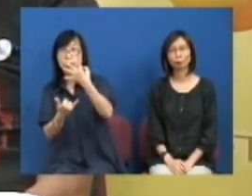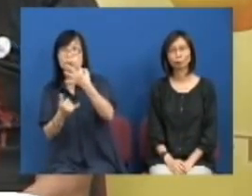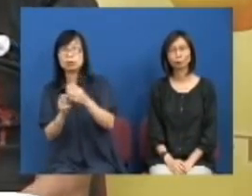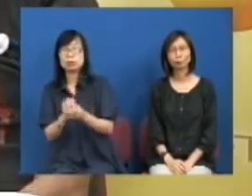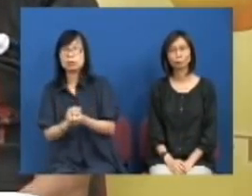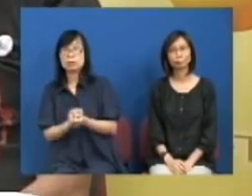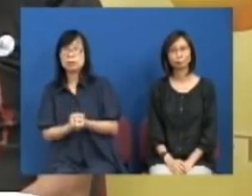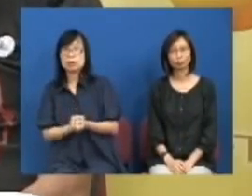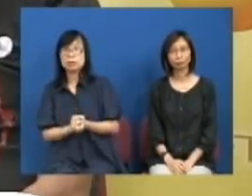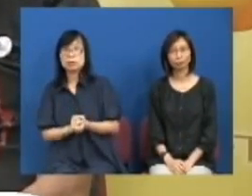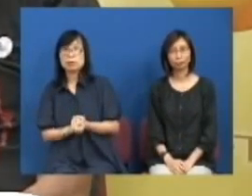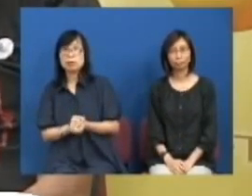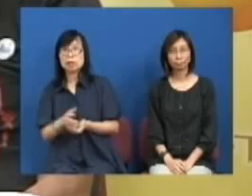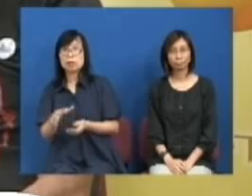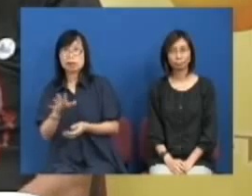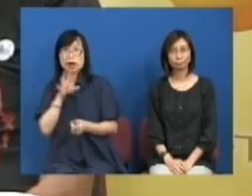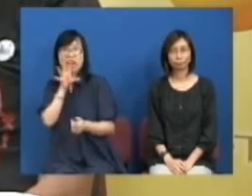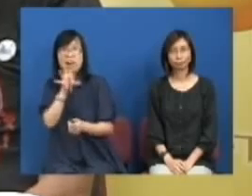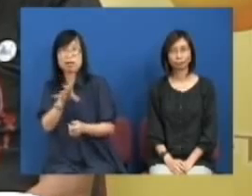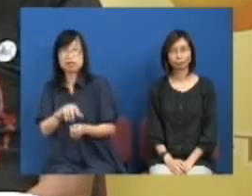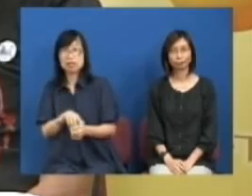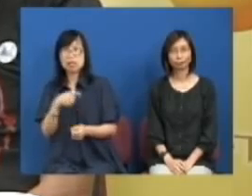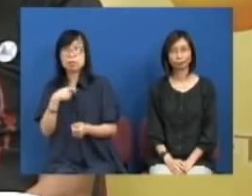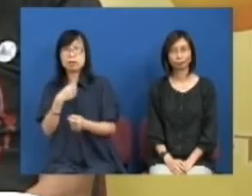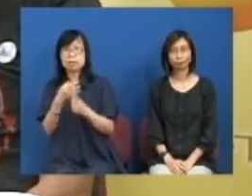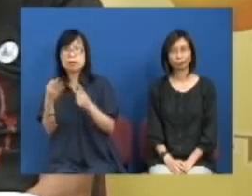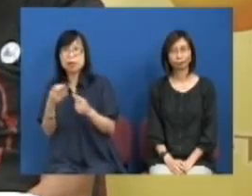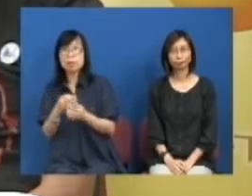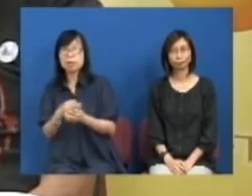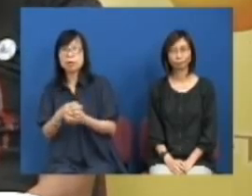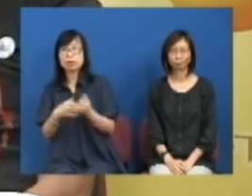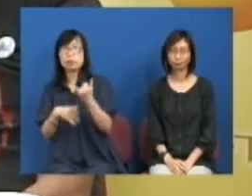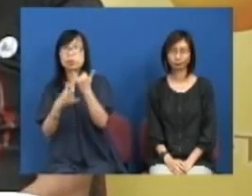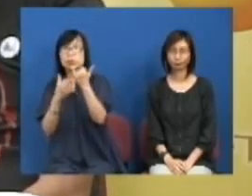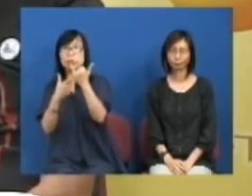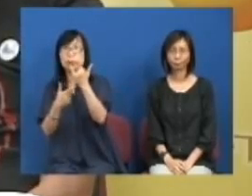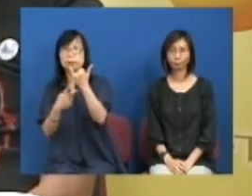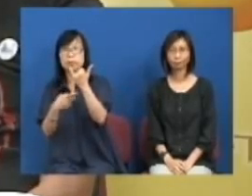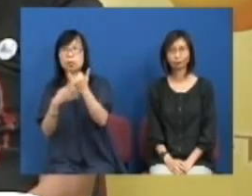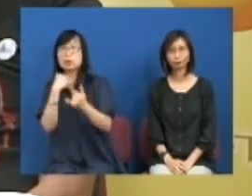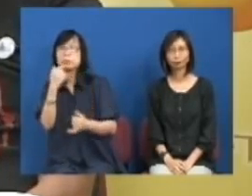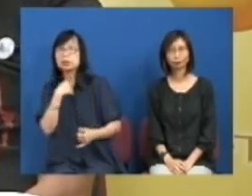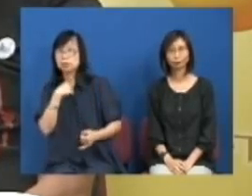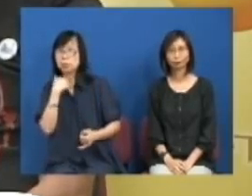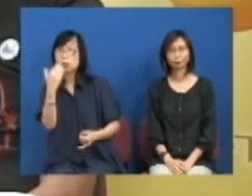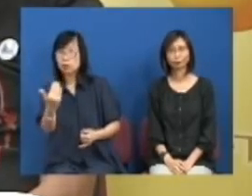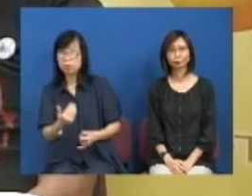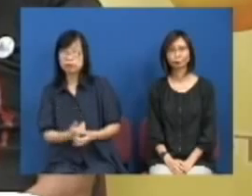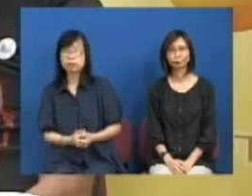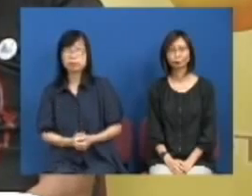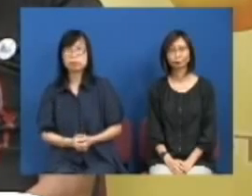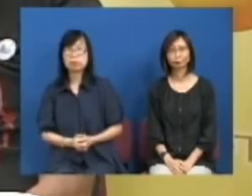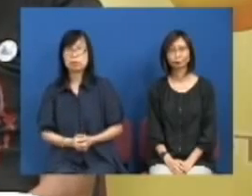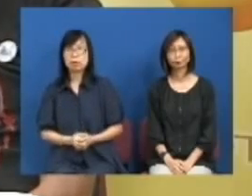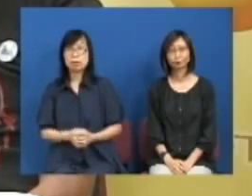人，咁我而家就咪嚇你咯。你喐唔喐啊？113人，我六月八號先至話告唔告你，係咪啊？